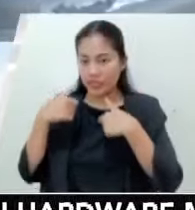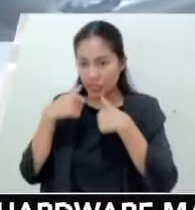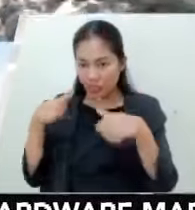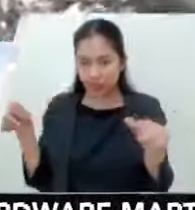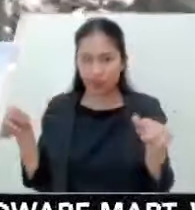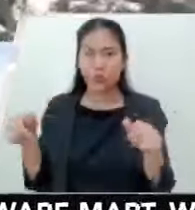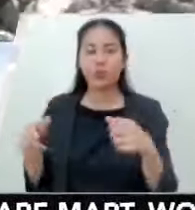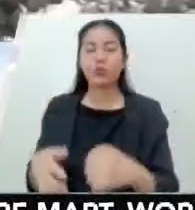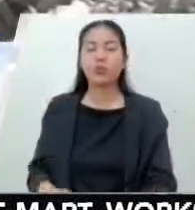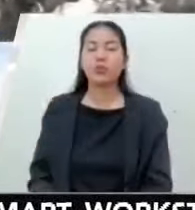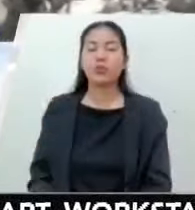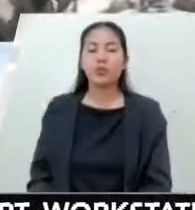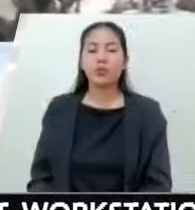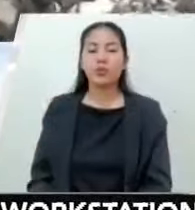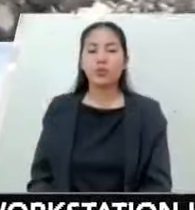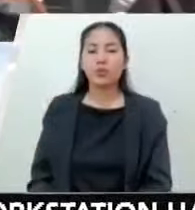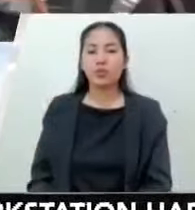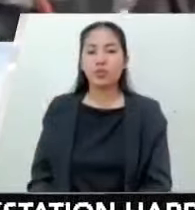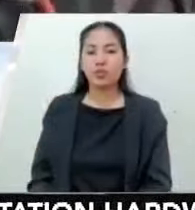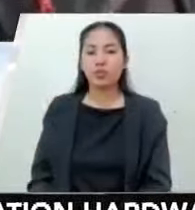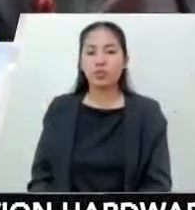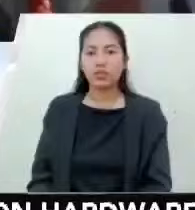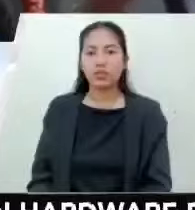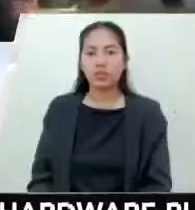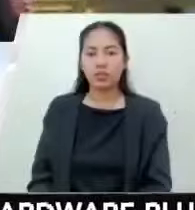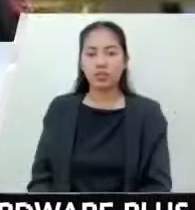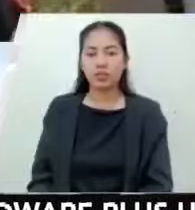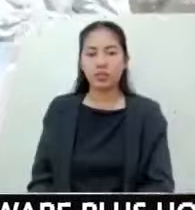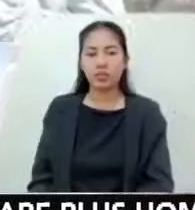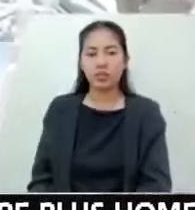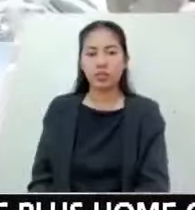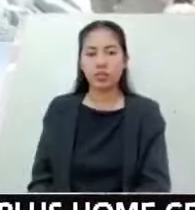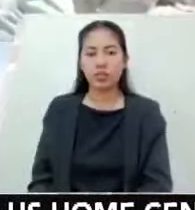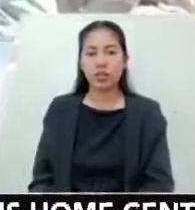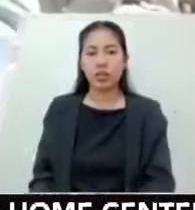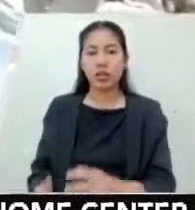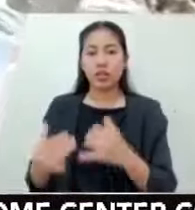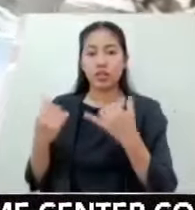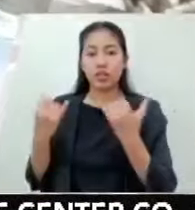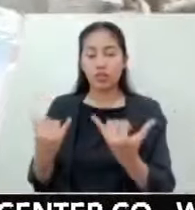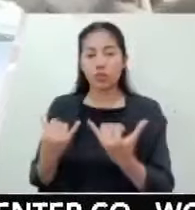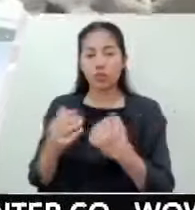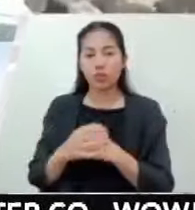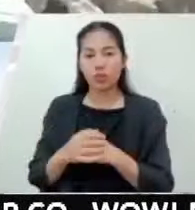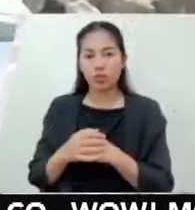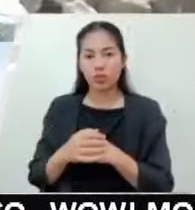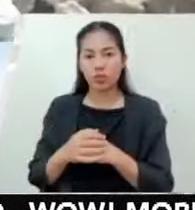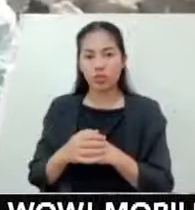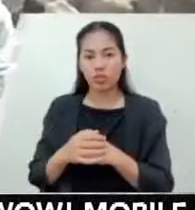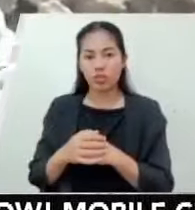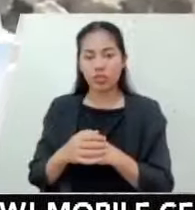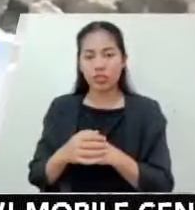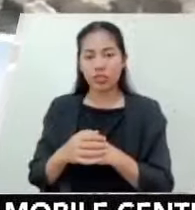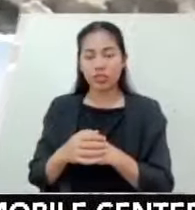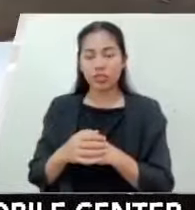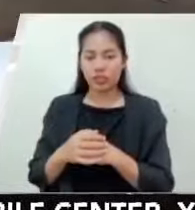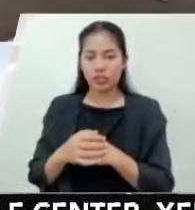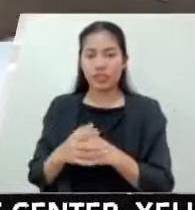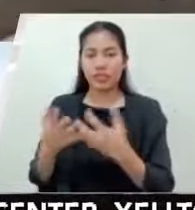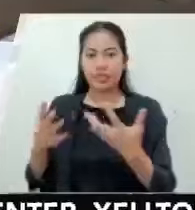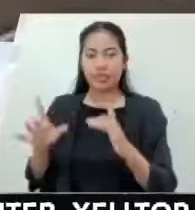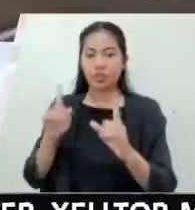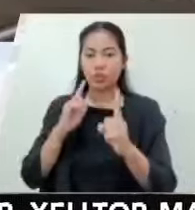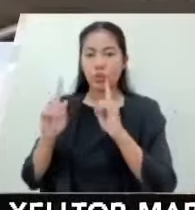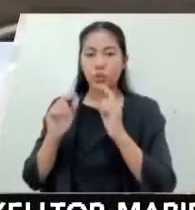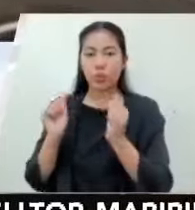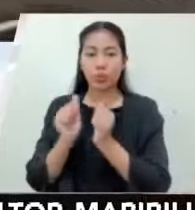we are not sure kung ano po yung nilalagay nila doon sa kanilang parking ticket. So, but we have already talked to the private